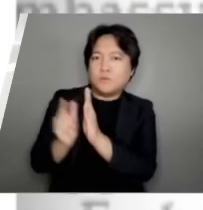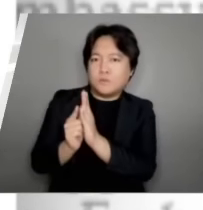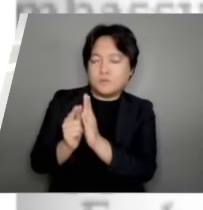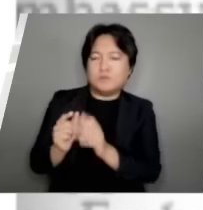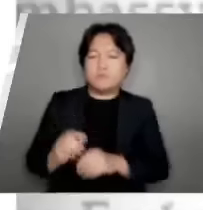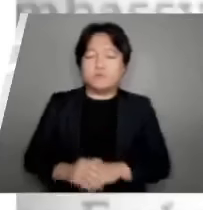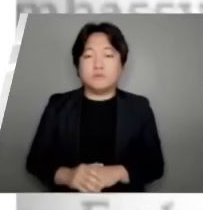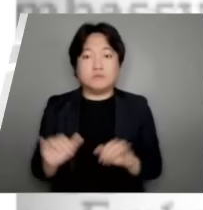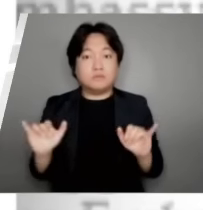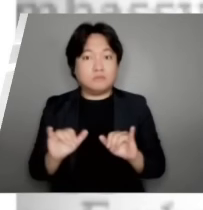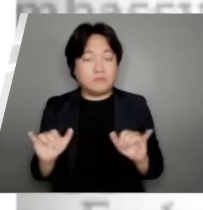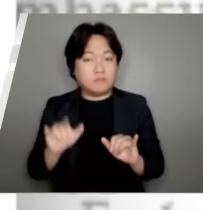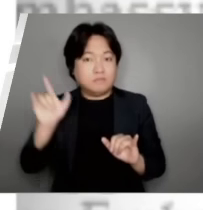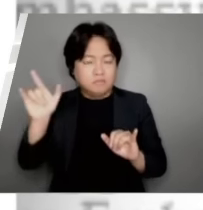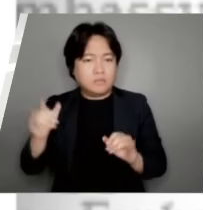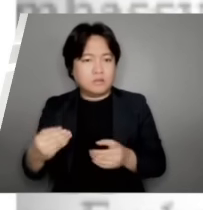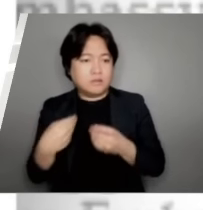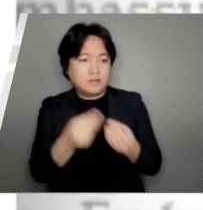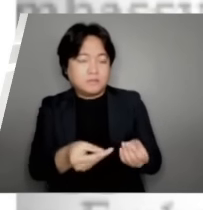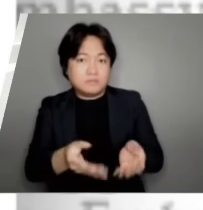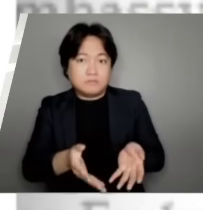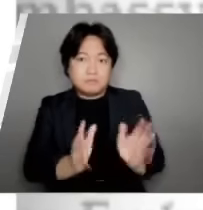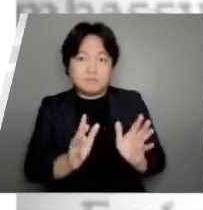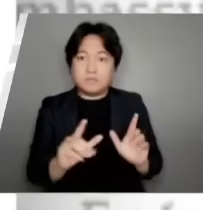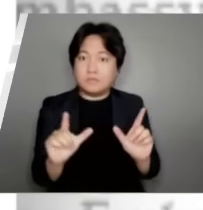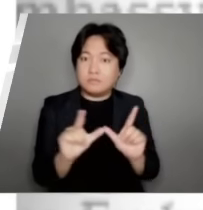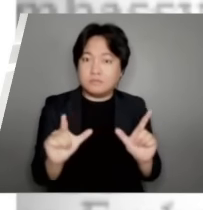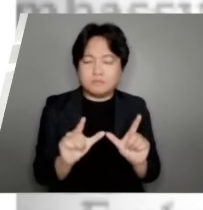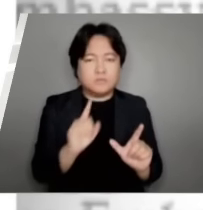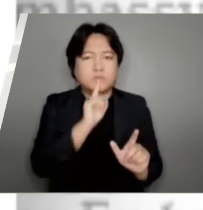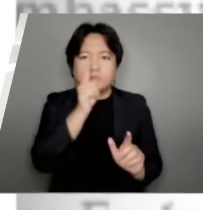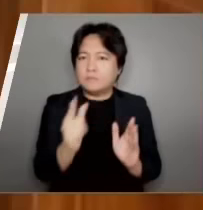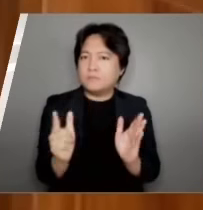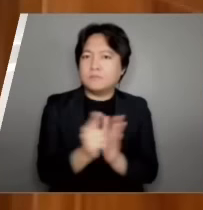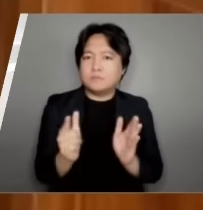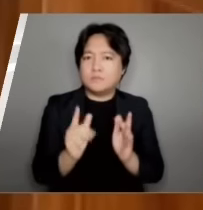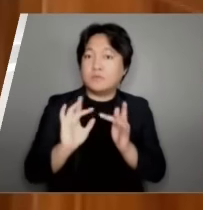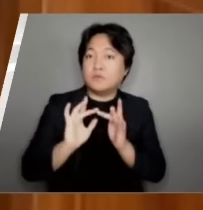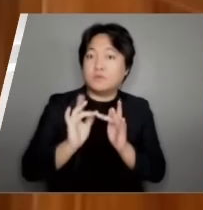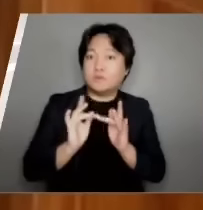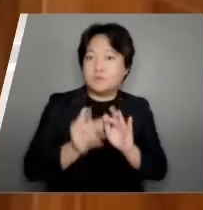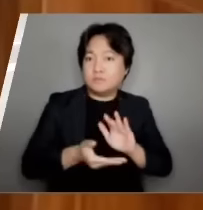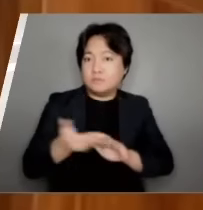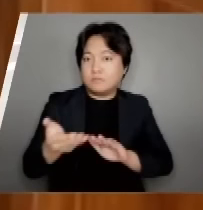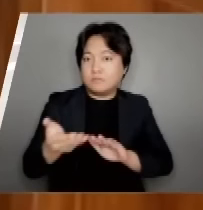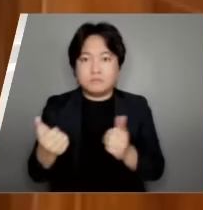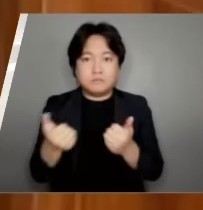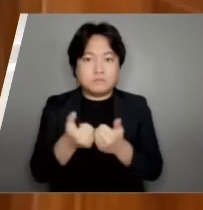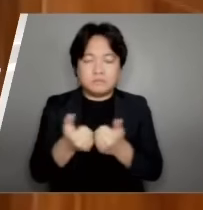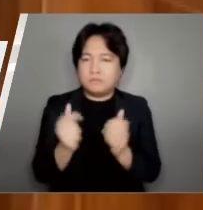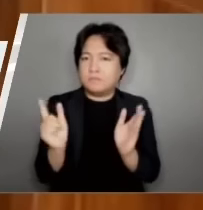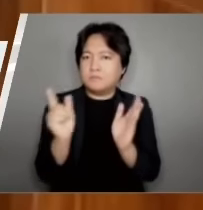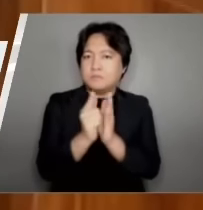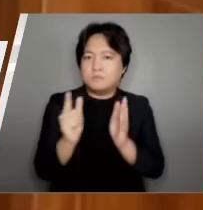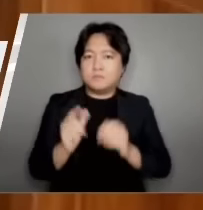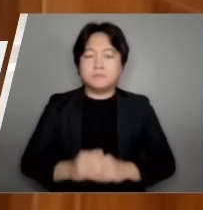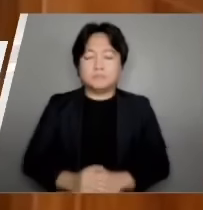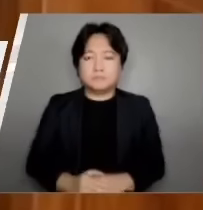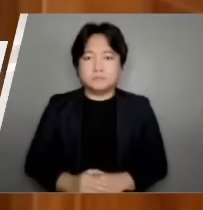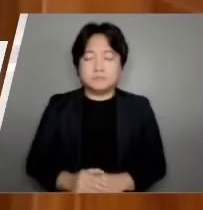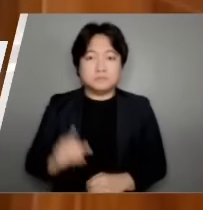pogo na accessible sa mga lugar kung saan bawal ang online gaming. Somebody is making a lot of money, but